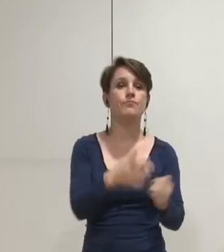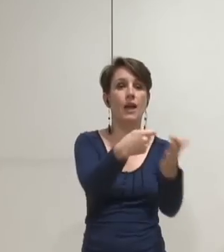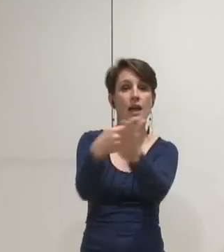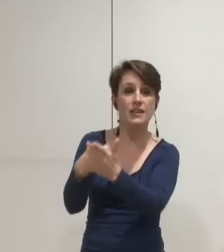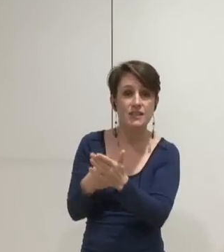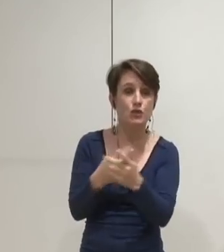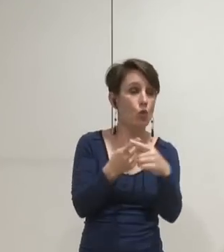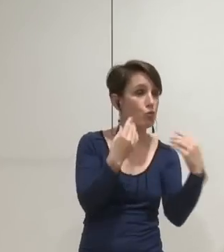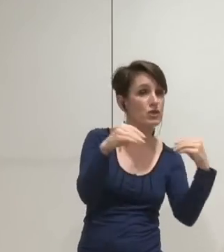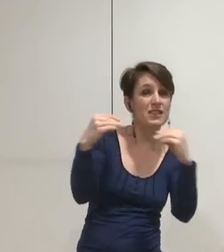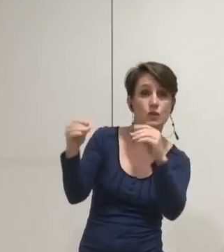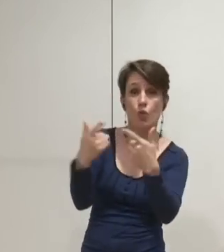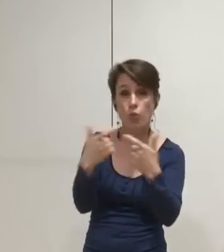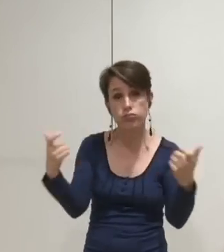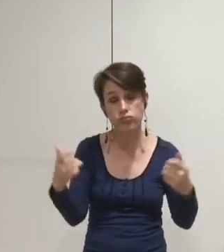sessions